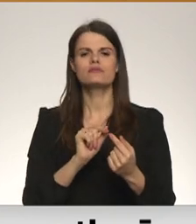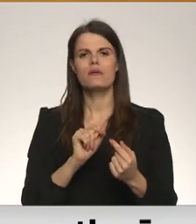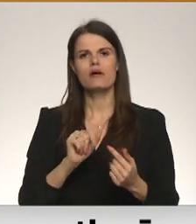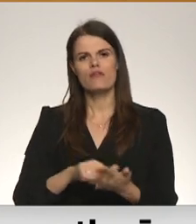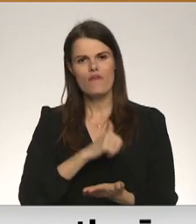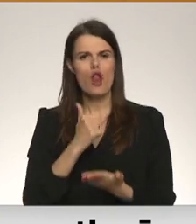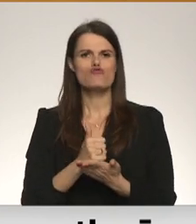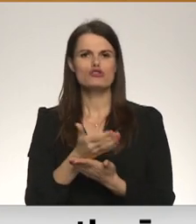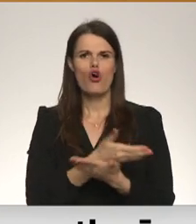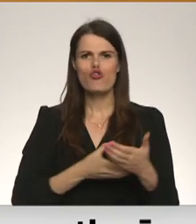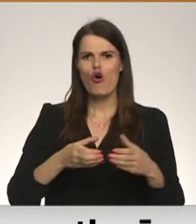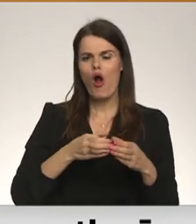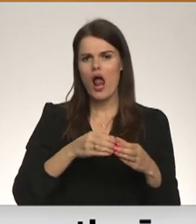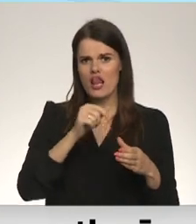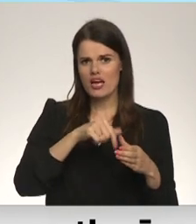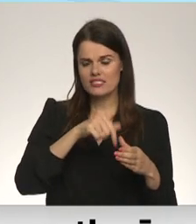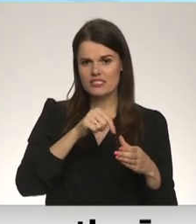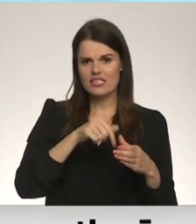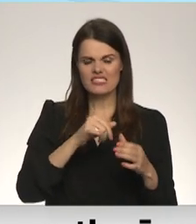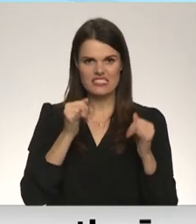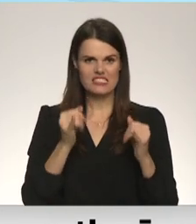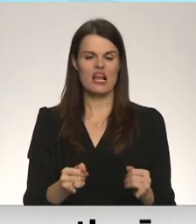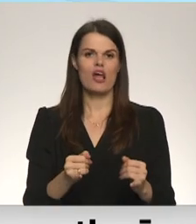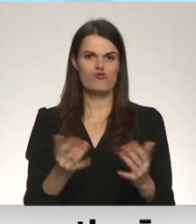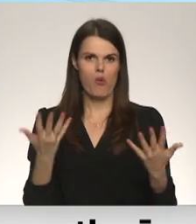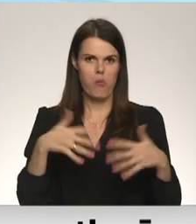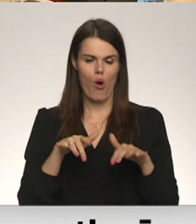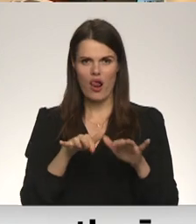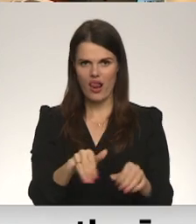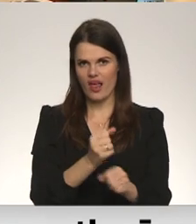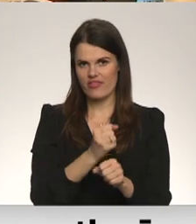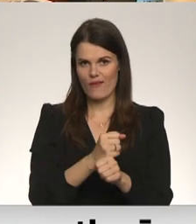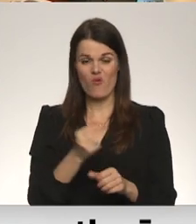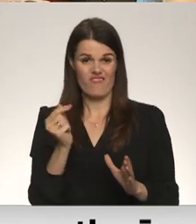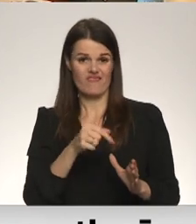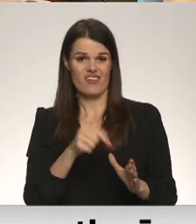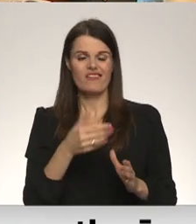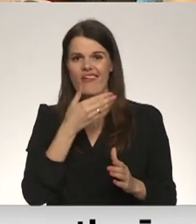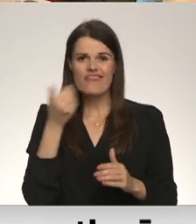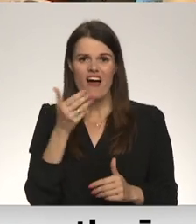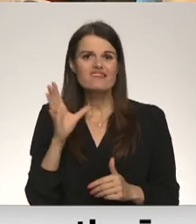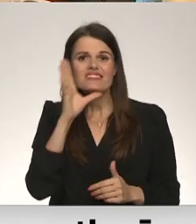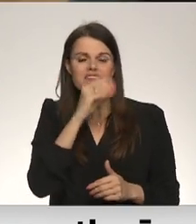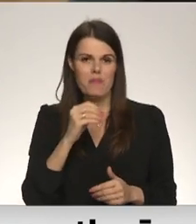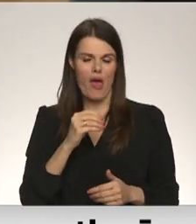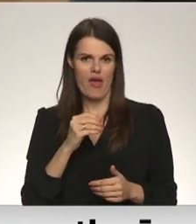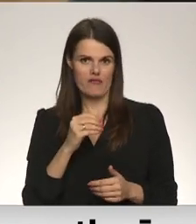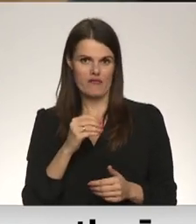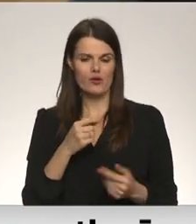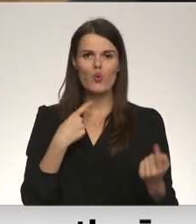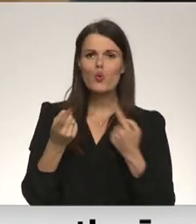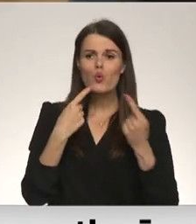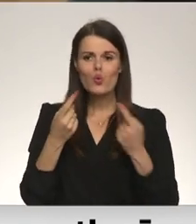valdošas koalīcijas slikto politiku par to, ka viņi nav spējīgi